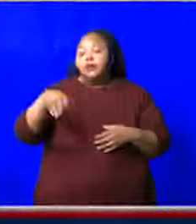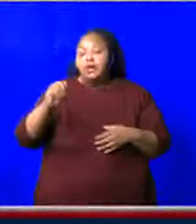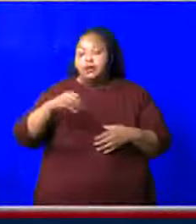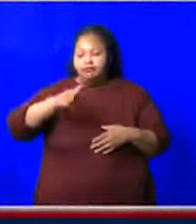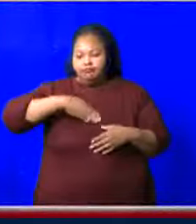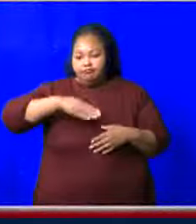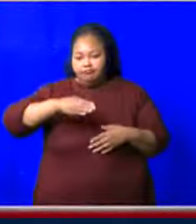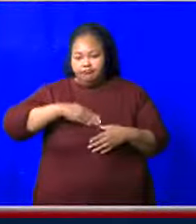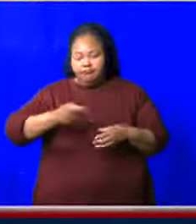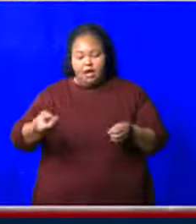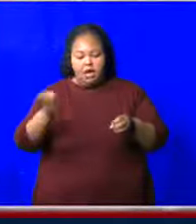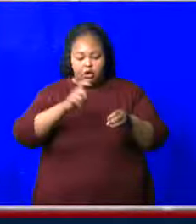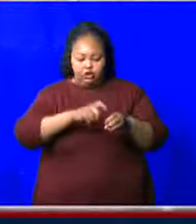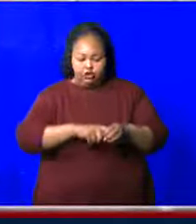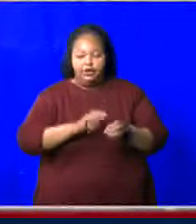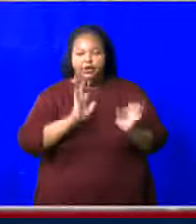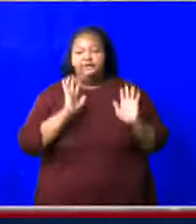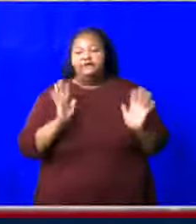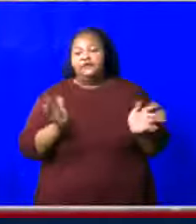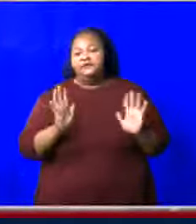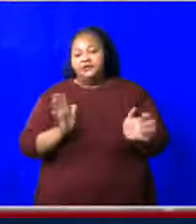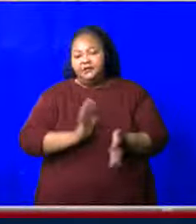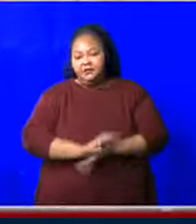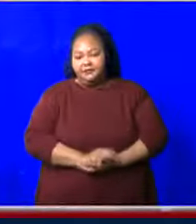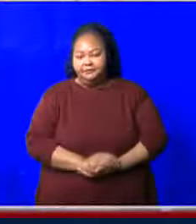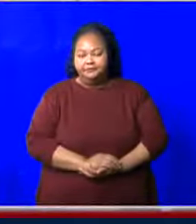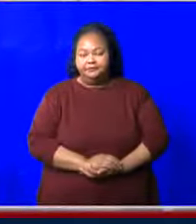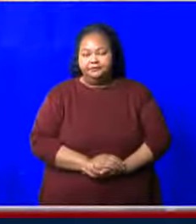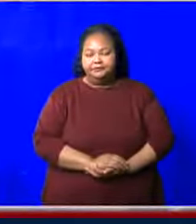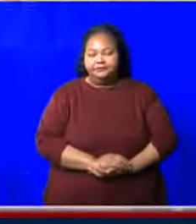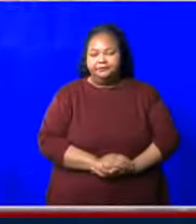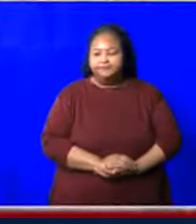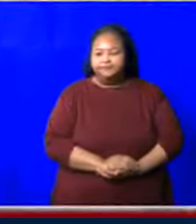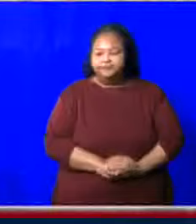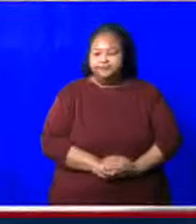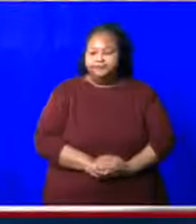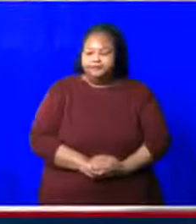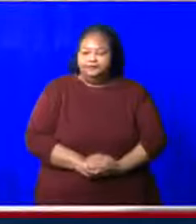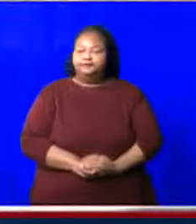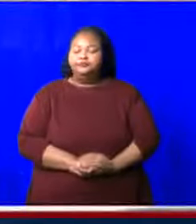libika kwetindzabeni ngisandile makhanya anathemba mamba kumatsapha.